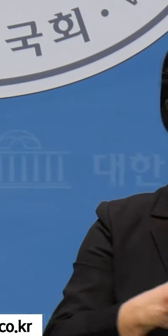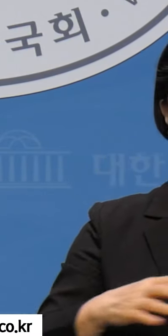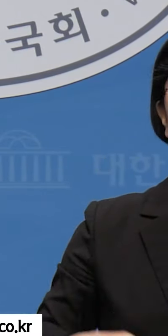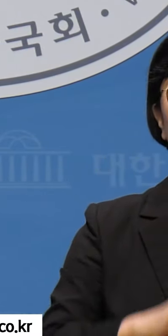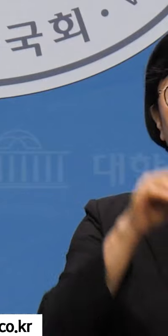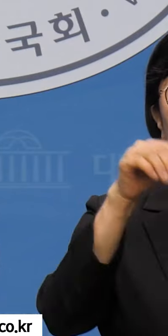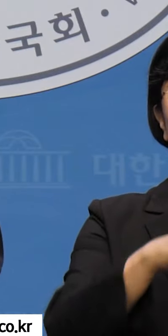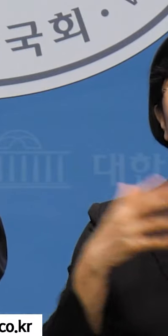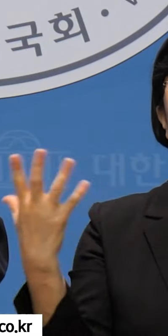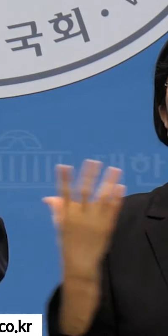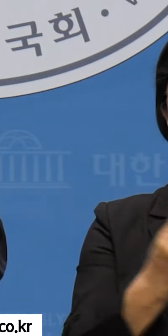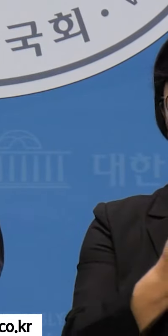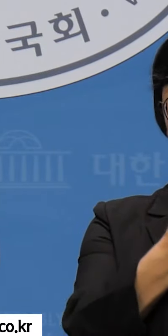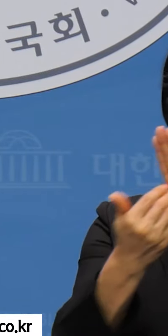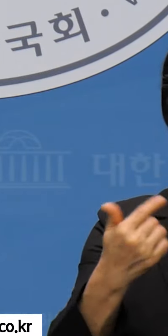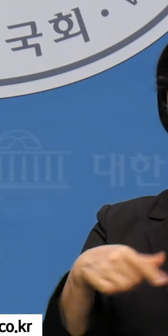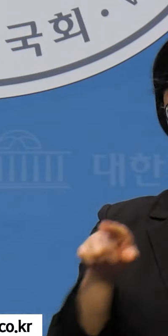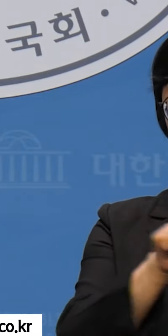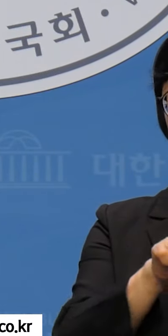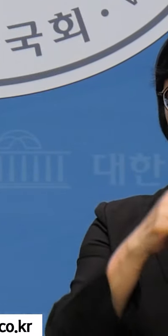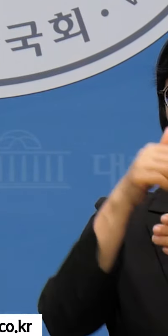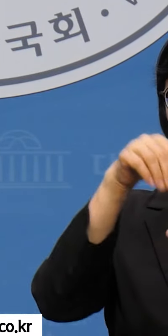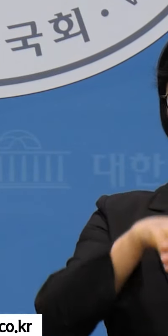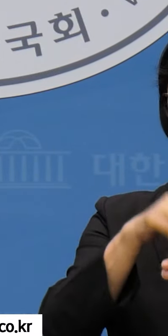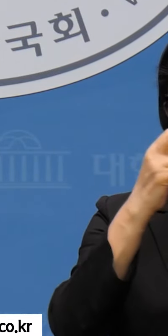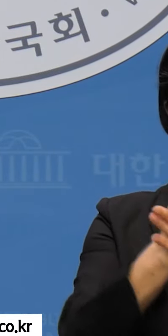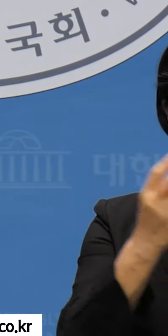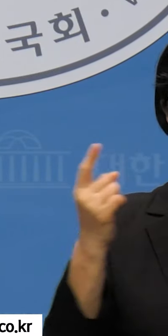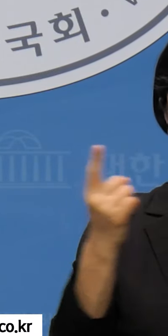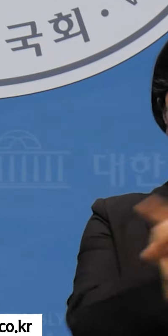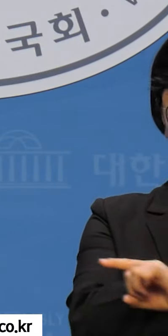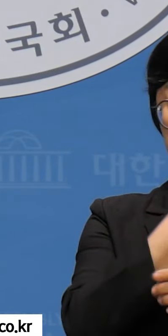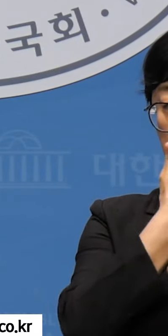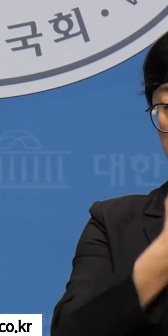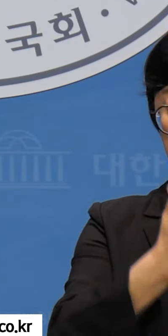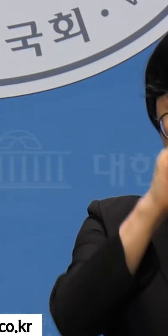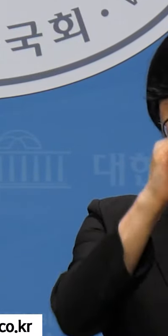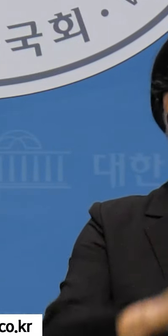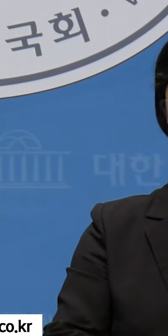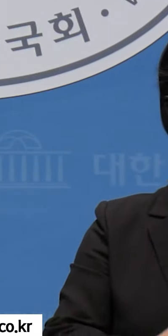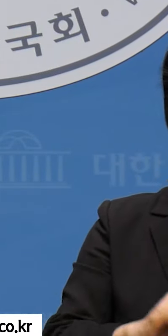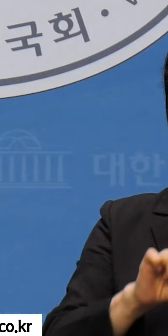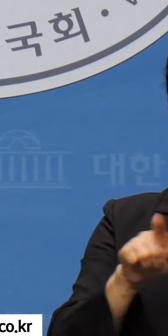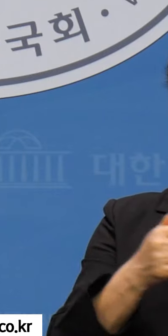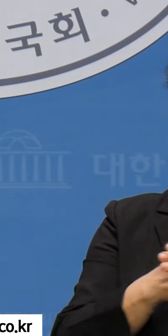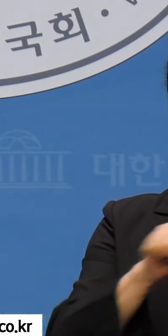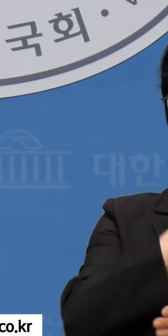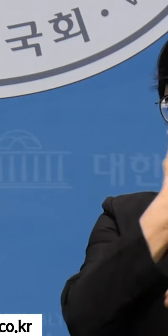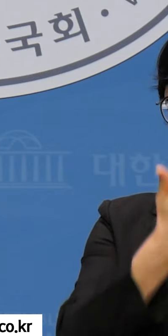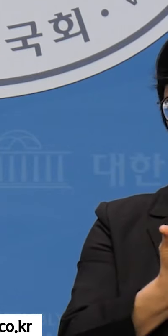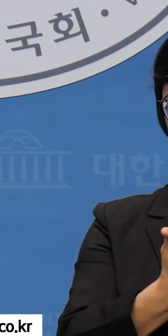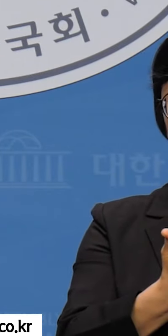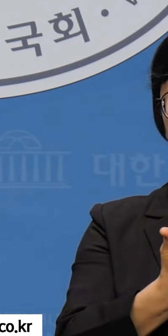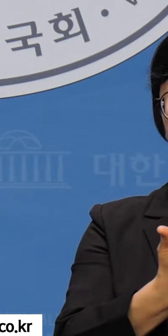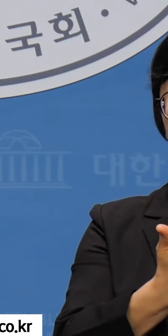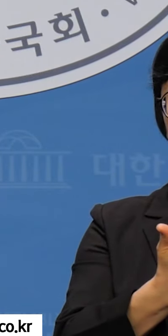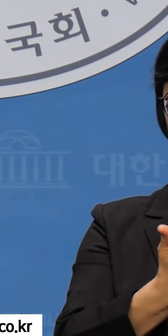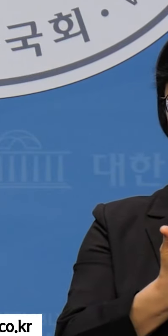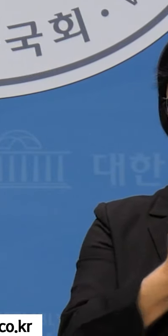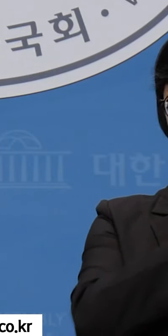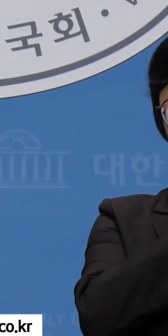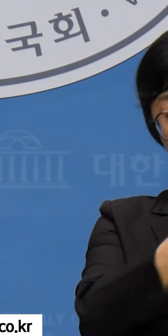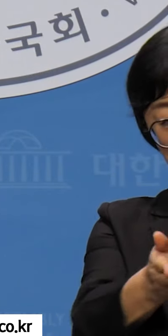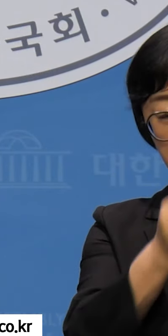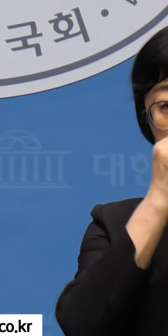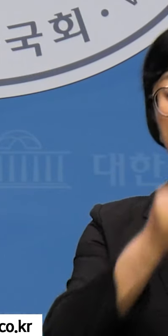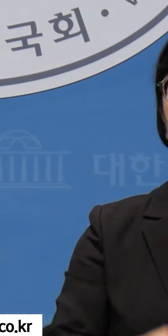부정선거를 원천 차단하기 위한 선거제도 개선의 핵심을 피해서 가장 중요한 부분을